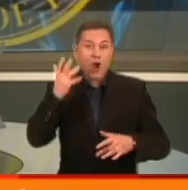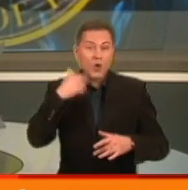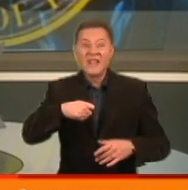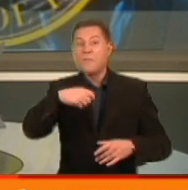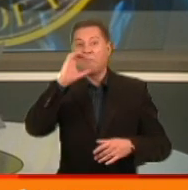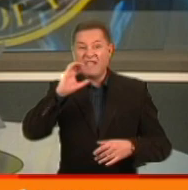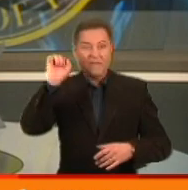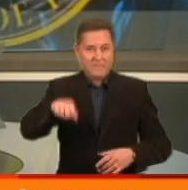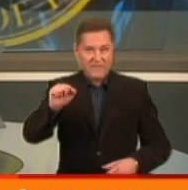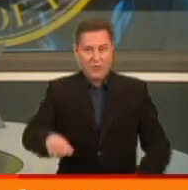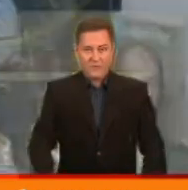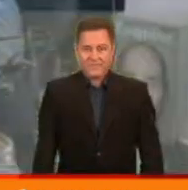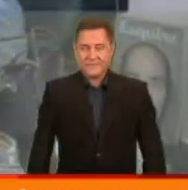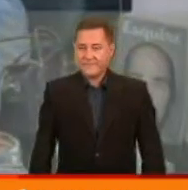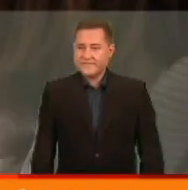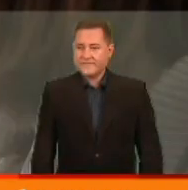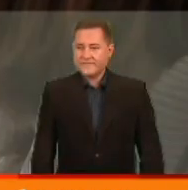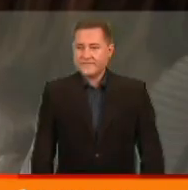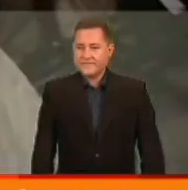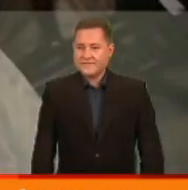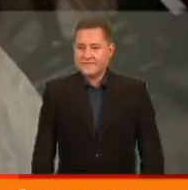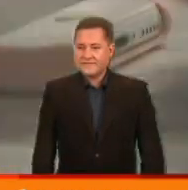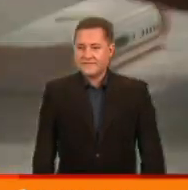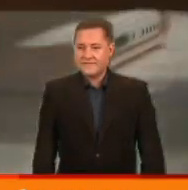Ольга Кучер продовжить.